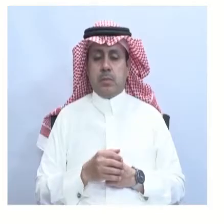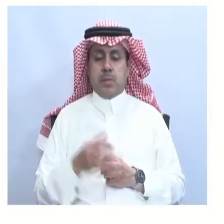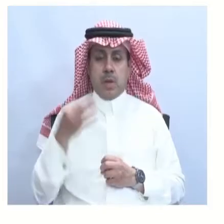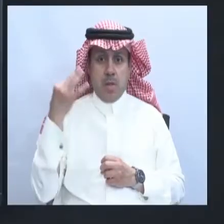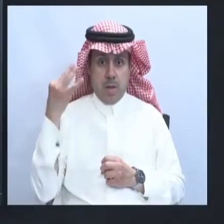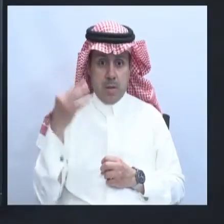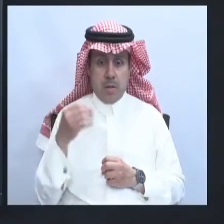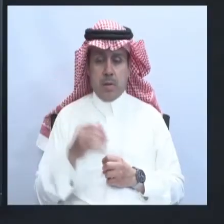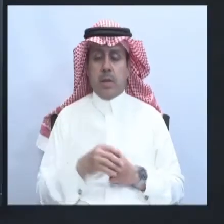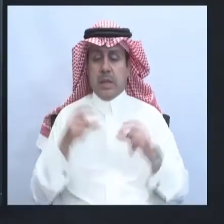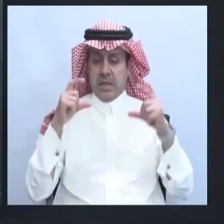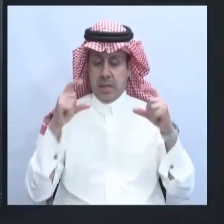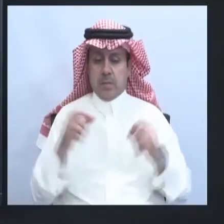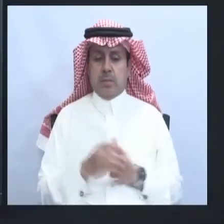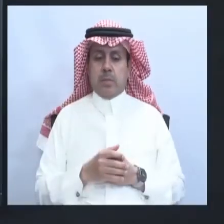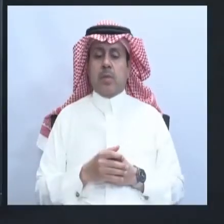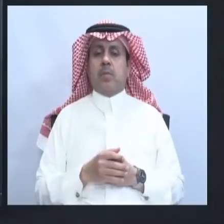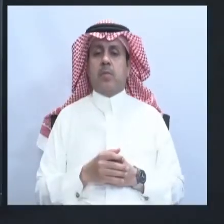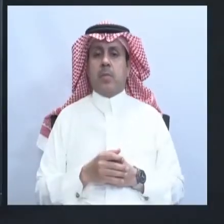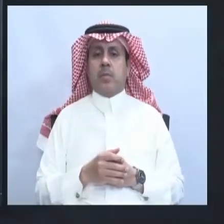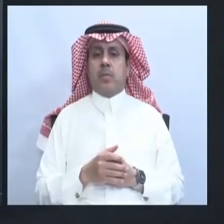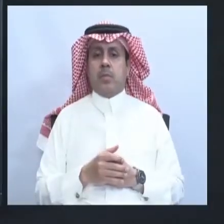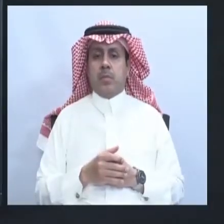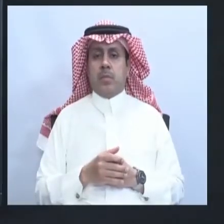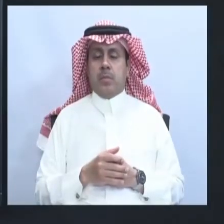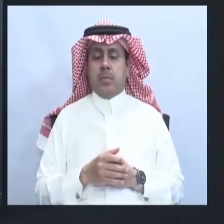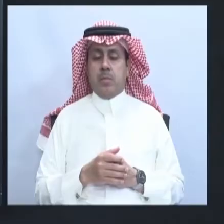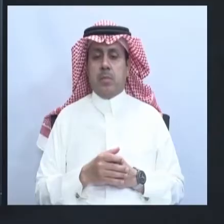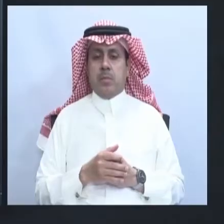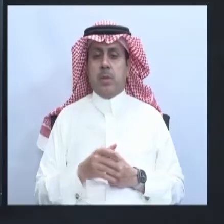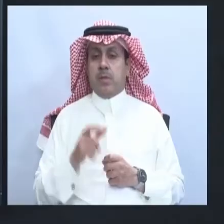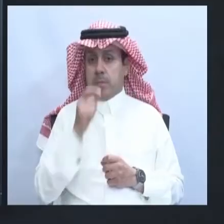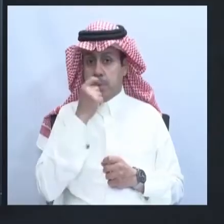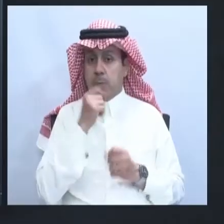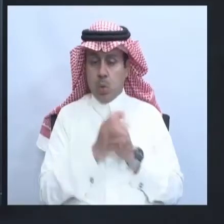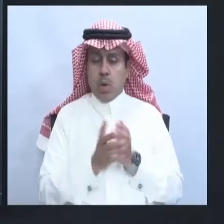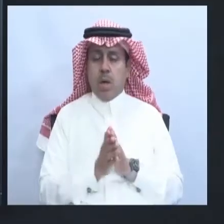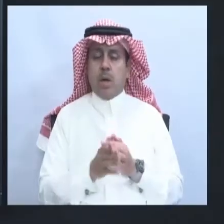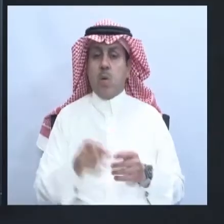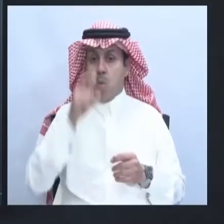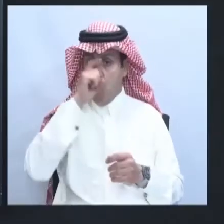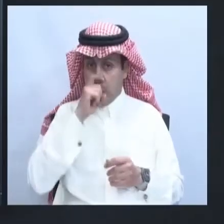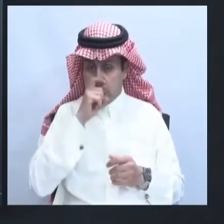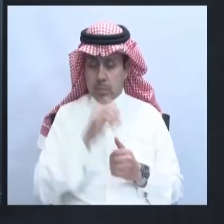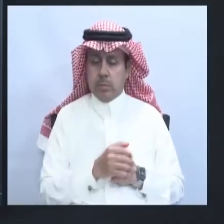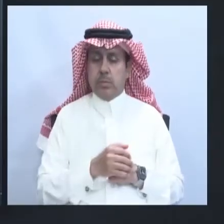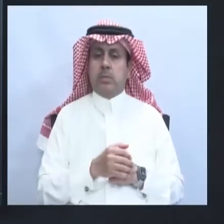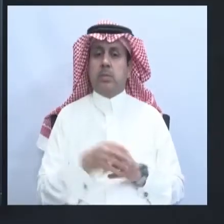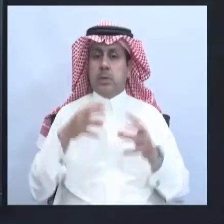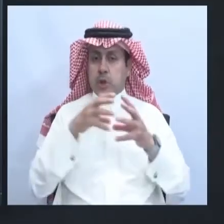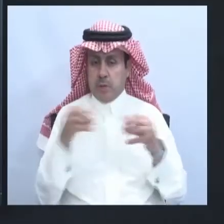الدليل قول الله تعالى وابتلوا اليتامى يختبروا اليتامى حتى اذا بلغوا النكاح يعني